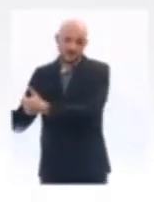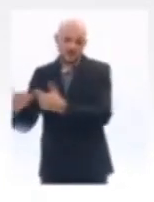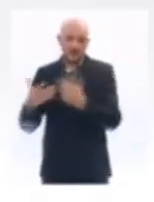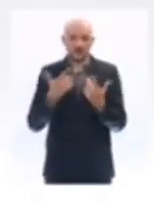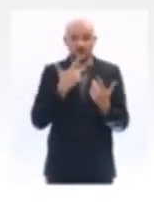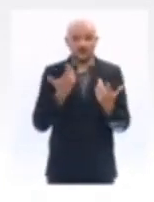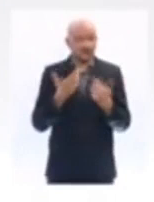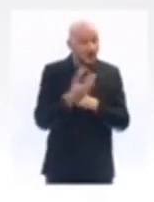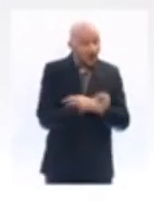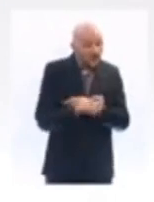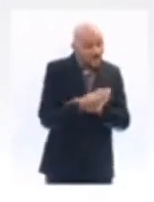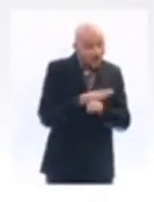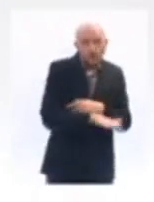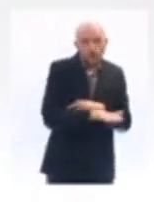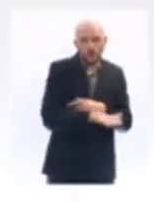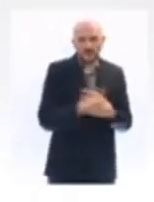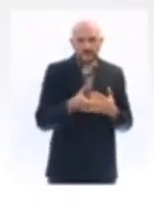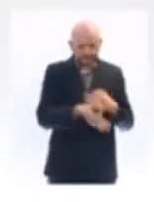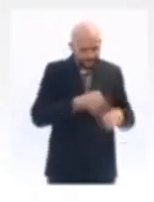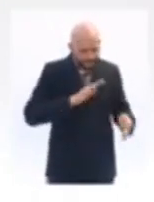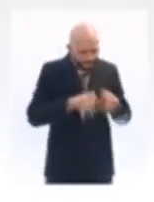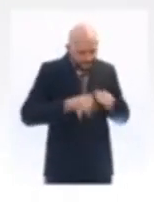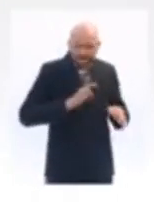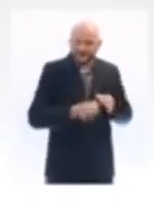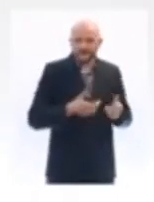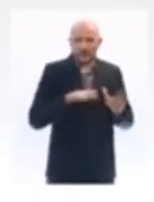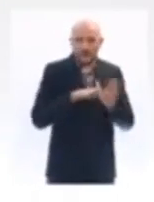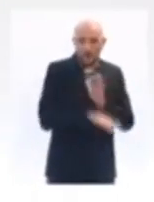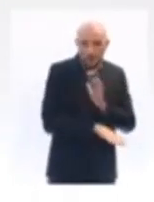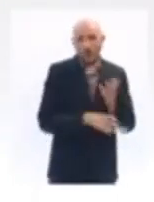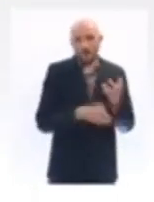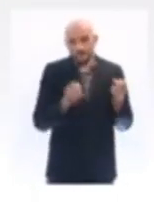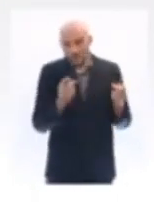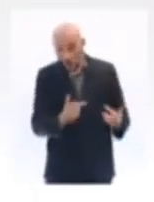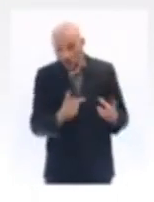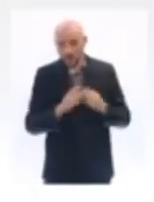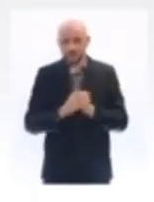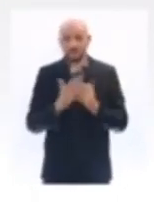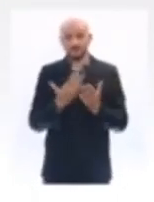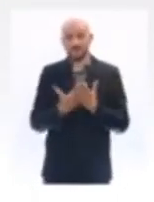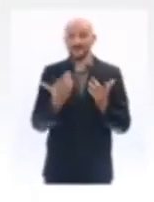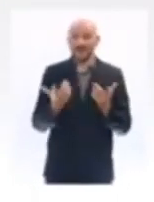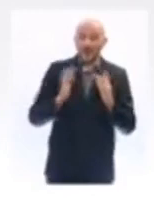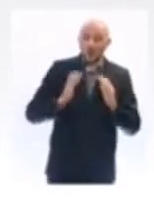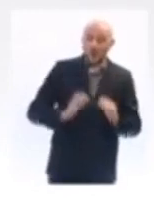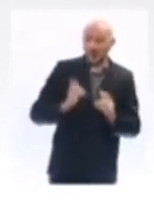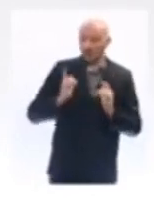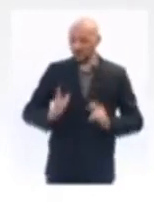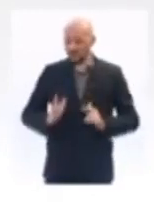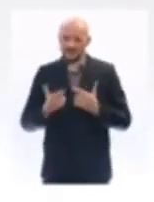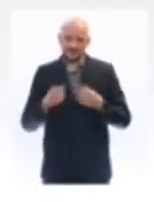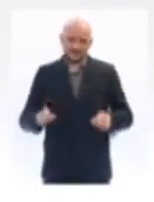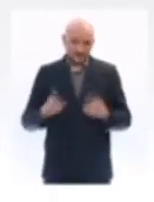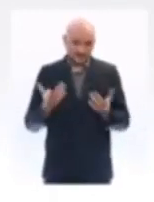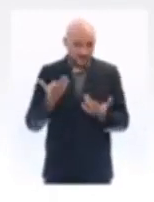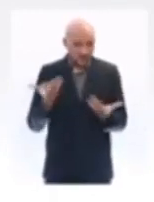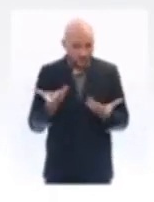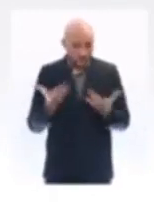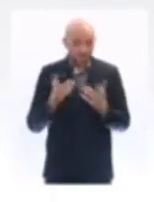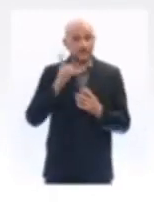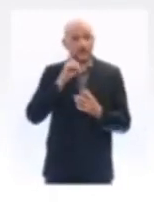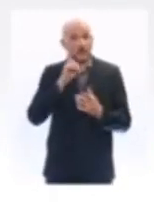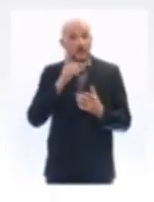demi-groupes sauf exception. Quant au lycée général et technologique, on doit être pragmatique en fonction de ce qui se réalise dans chaque lycée, mais notre option